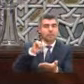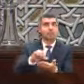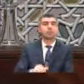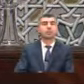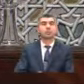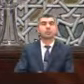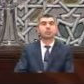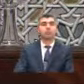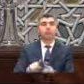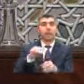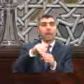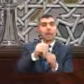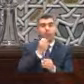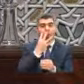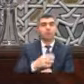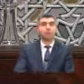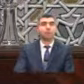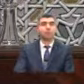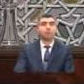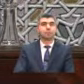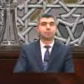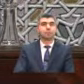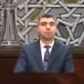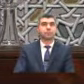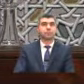من الفريق الاشتراكي. تفضل السيد النائب المحترم.